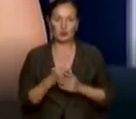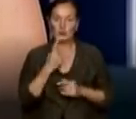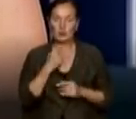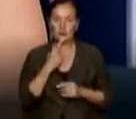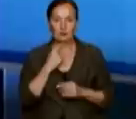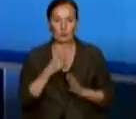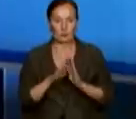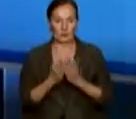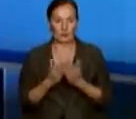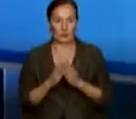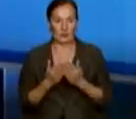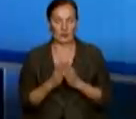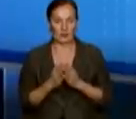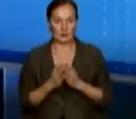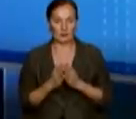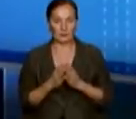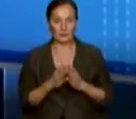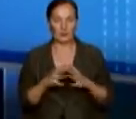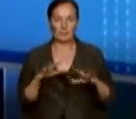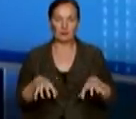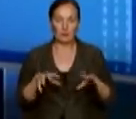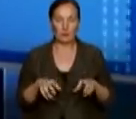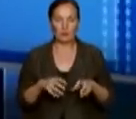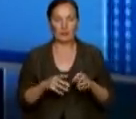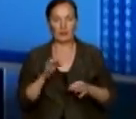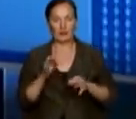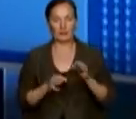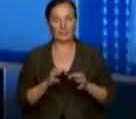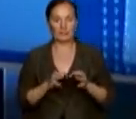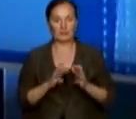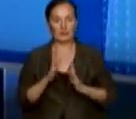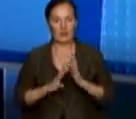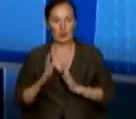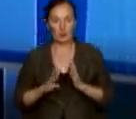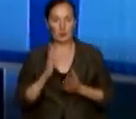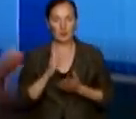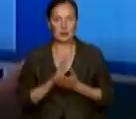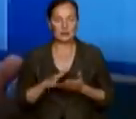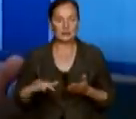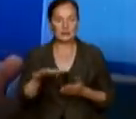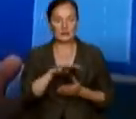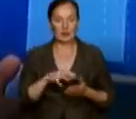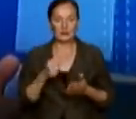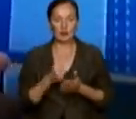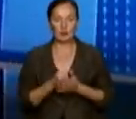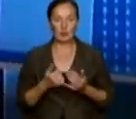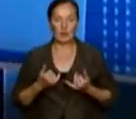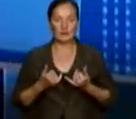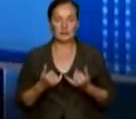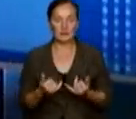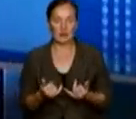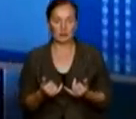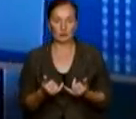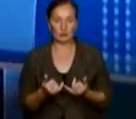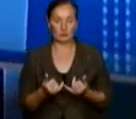вона йде паралельно. Наприклад, там є зараз ділянки, де там просто до асфальта витоптана трава. І ніхто ж не знає, на чому він лежав, яке дерево